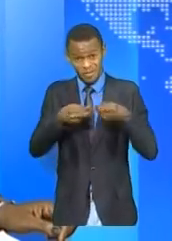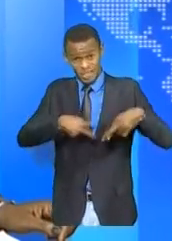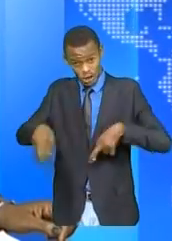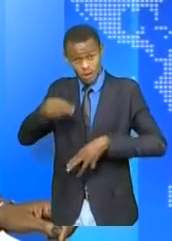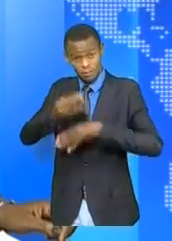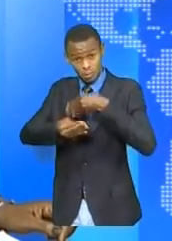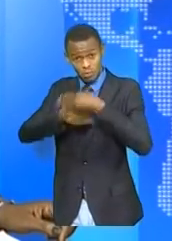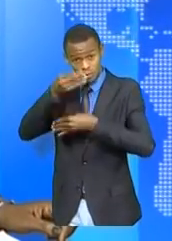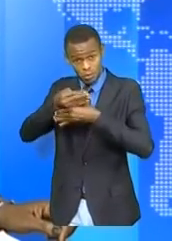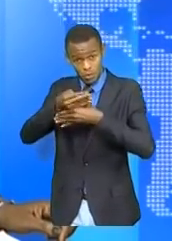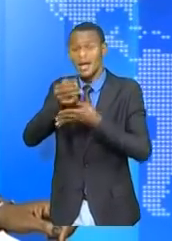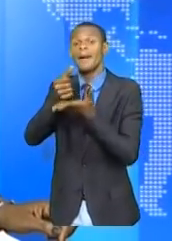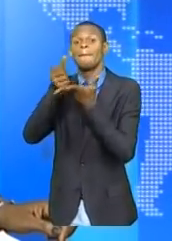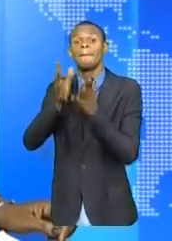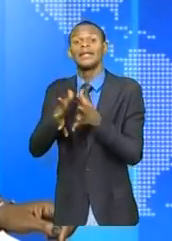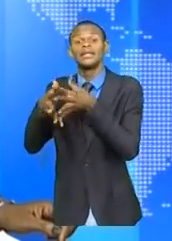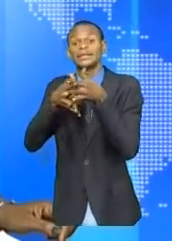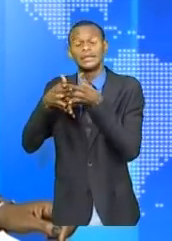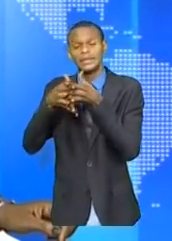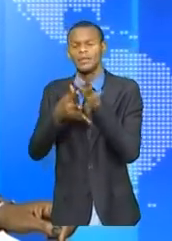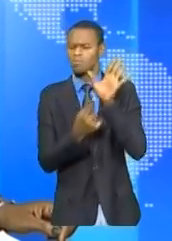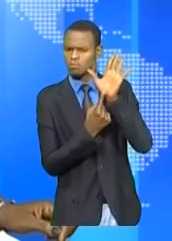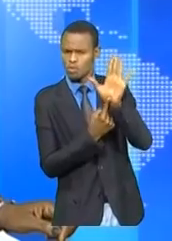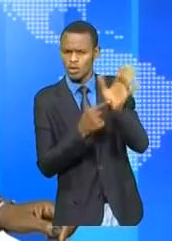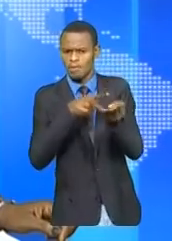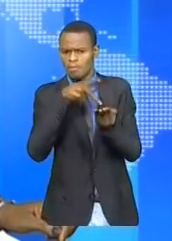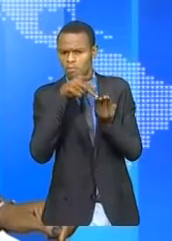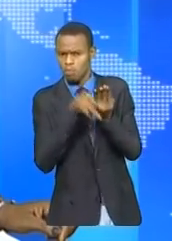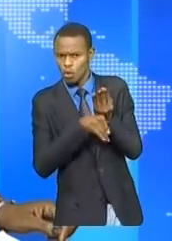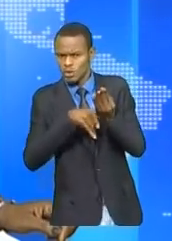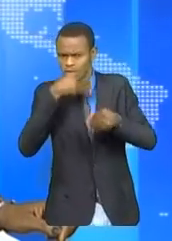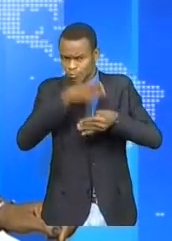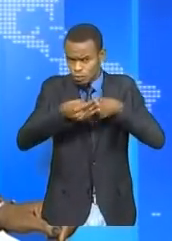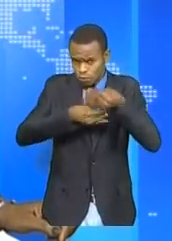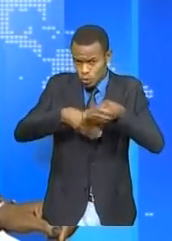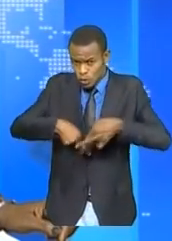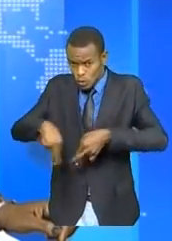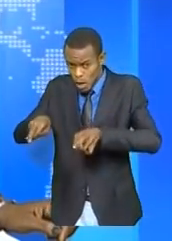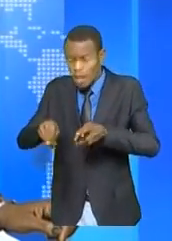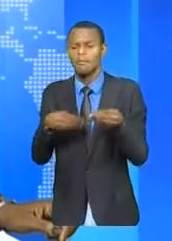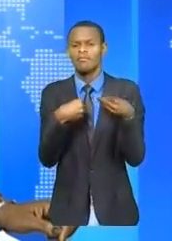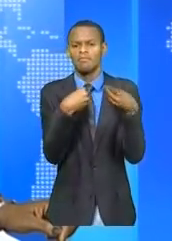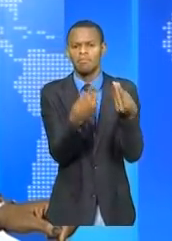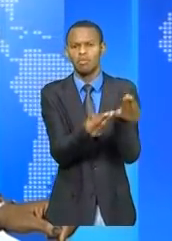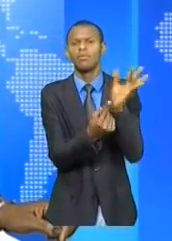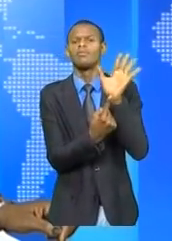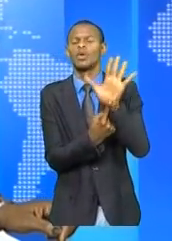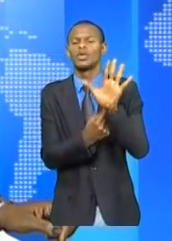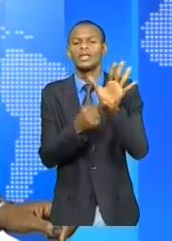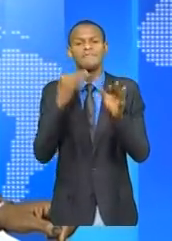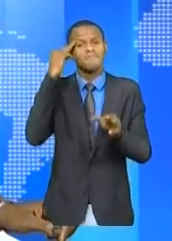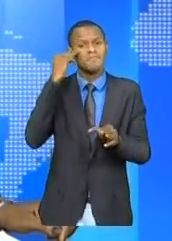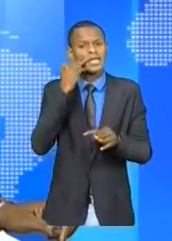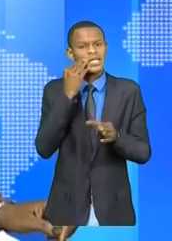socio-économique de base pour le développement au ministre d'État en charge du plan Christian Mwando Simba. Le contour de ce projet